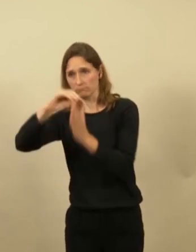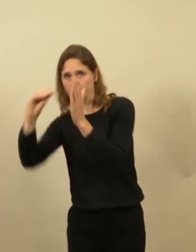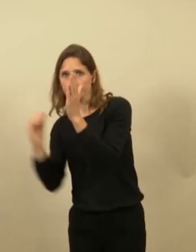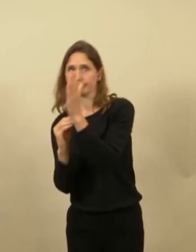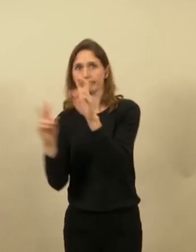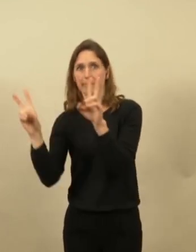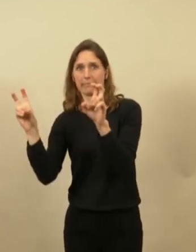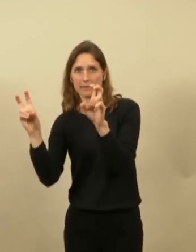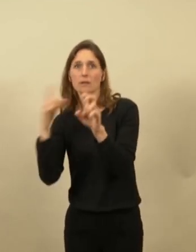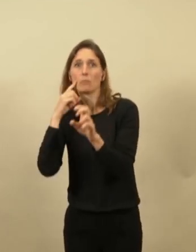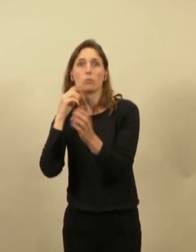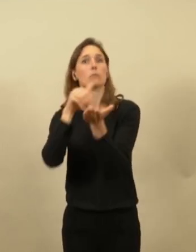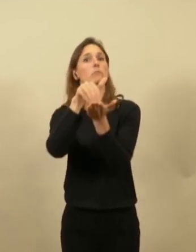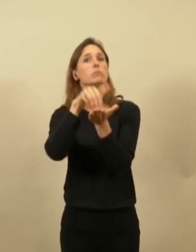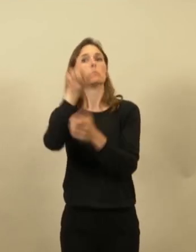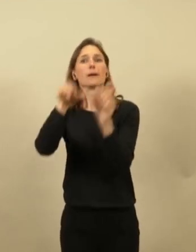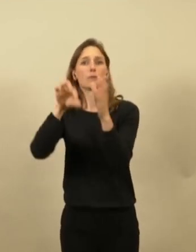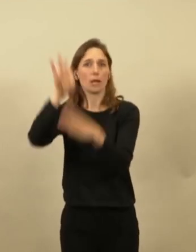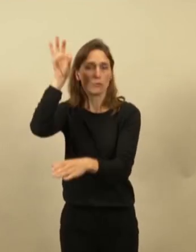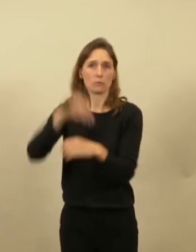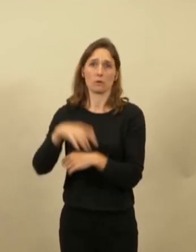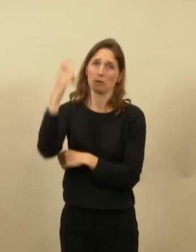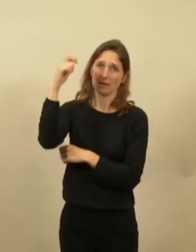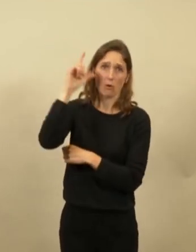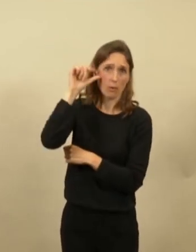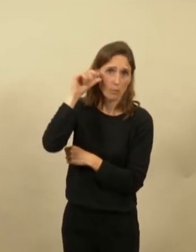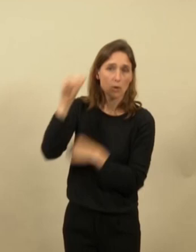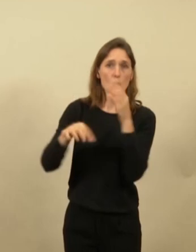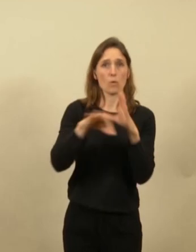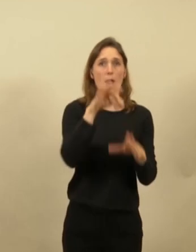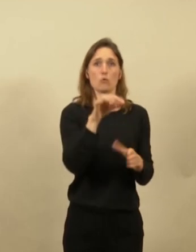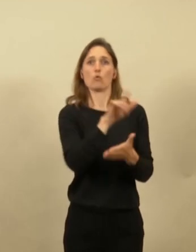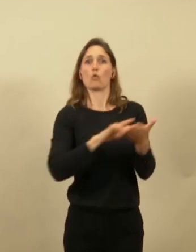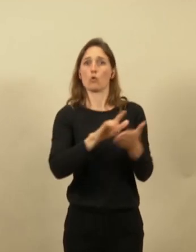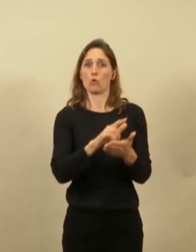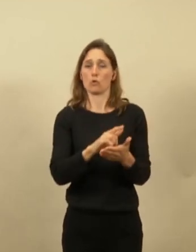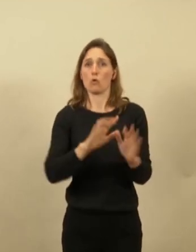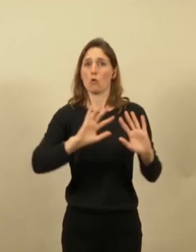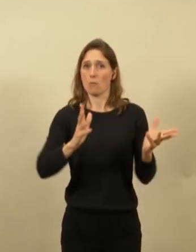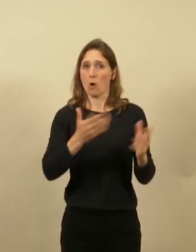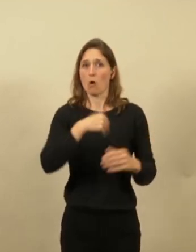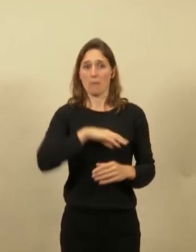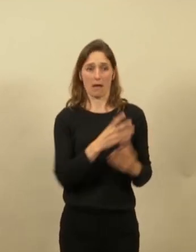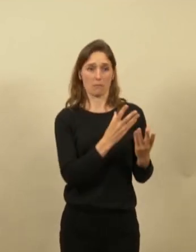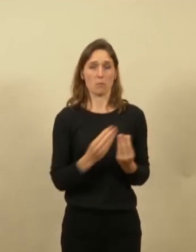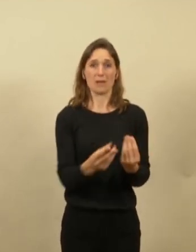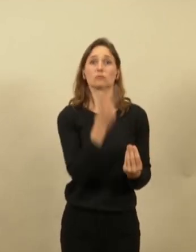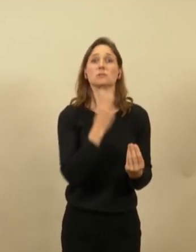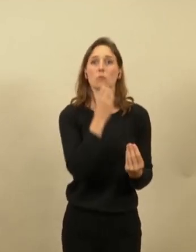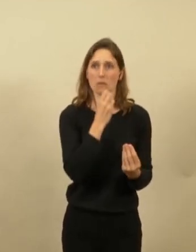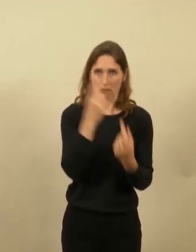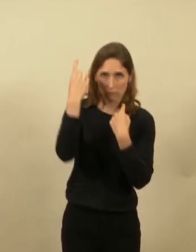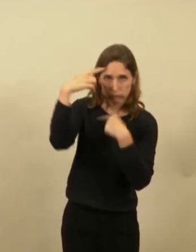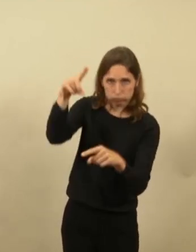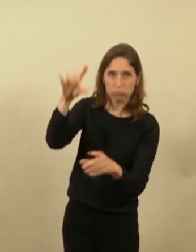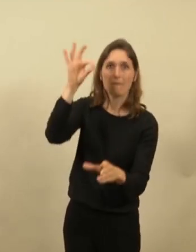donc des élus président de la République et élu locaux par référendum d'initiative citoyenne de on fixant